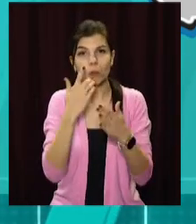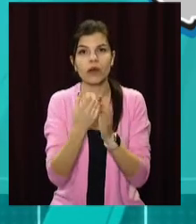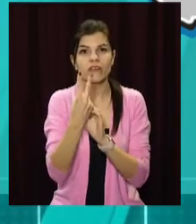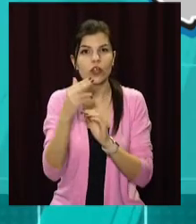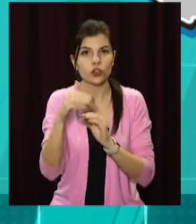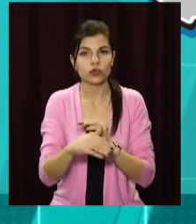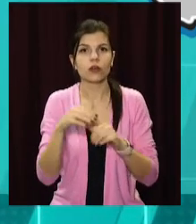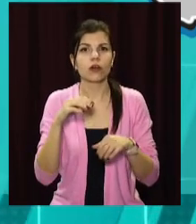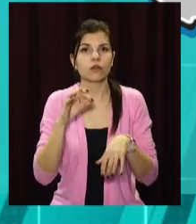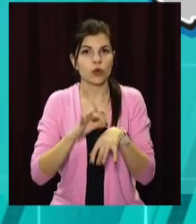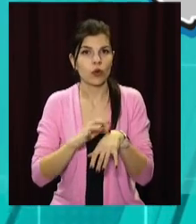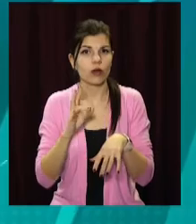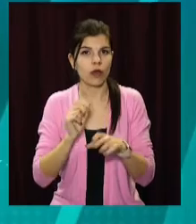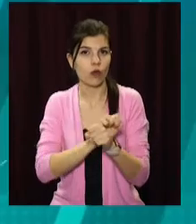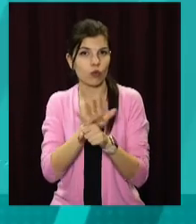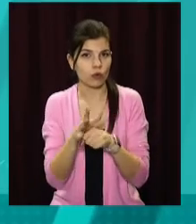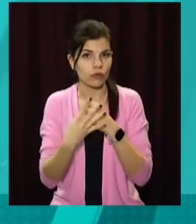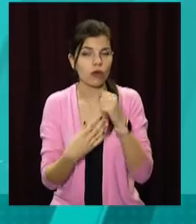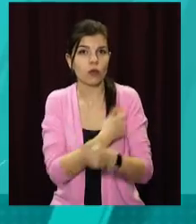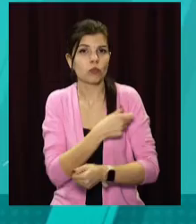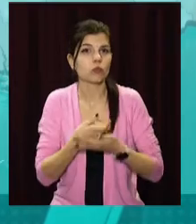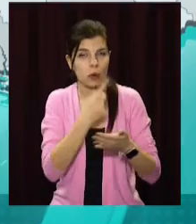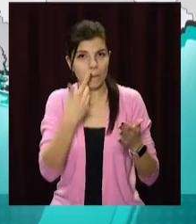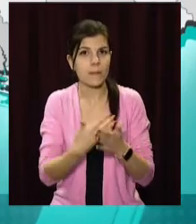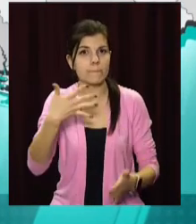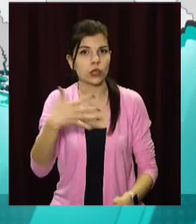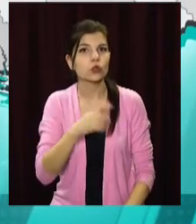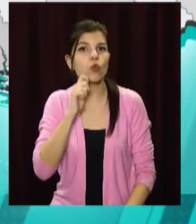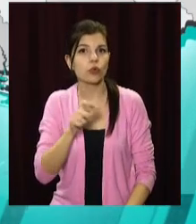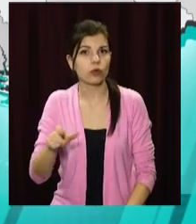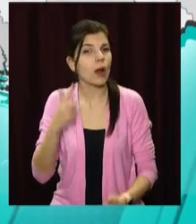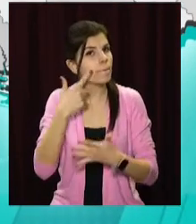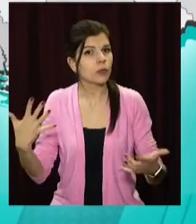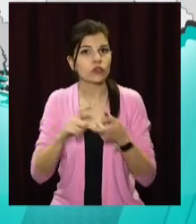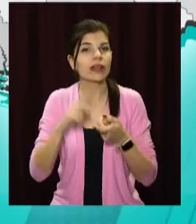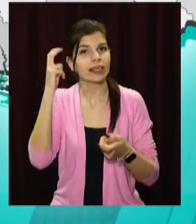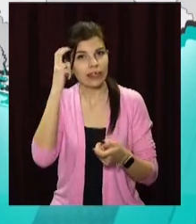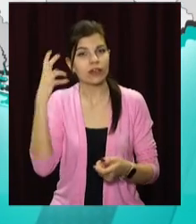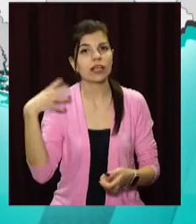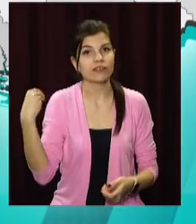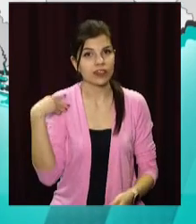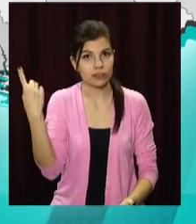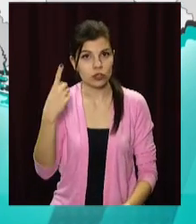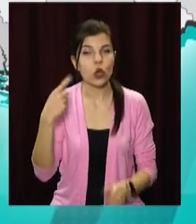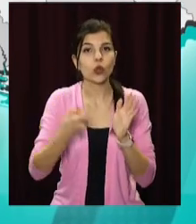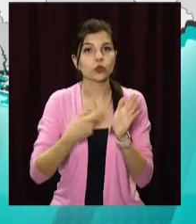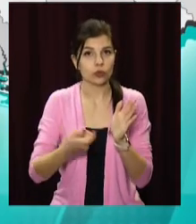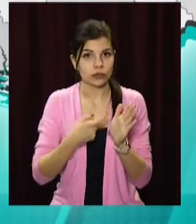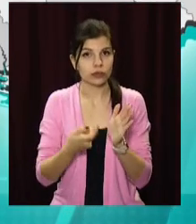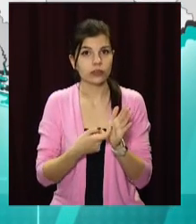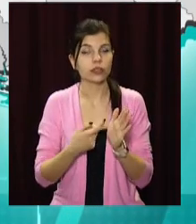12 тисяч недужих на корону. Ушпиталили майже 5 тисяч українців. Найбільше інфікованих у Києві, Львівській,